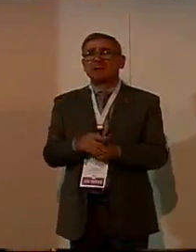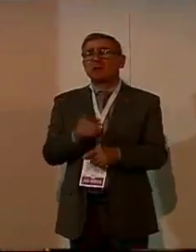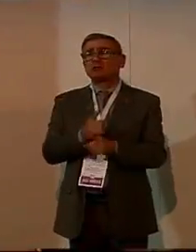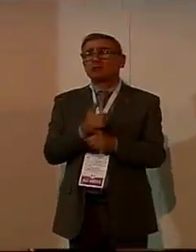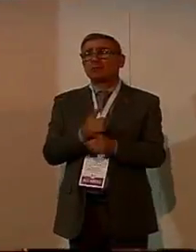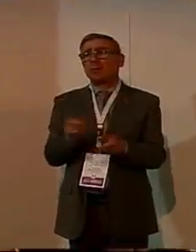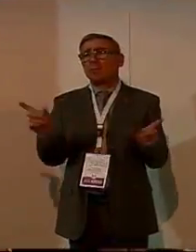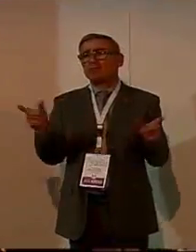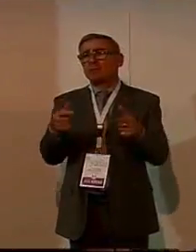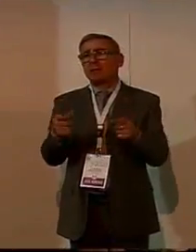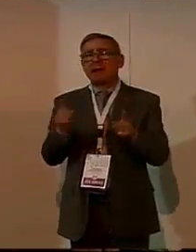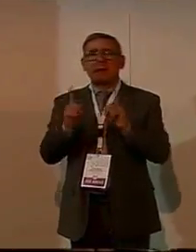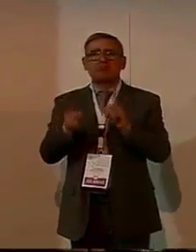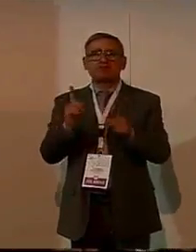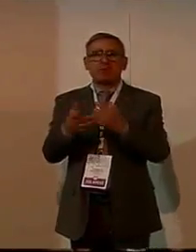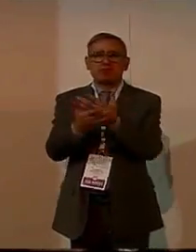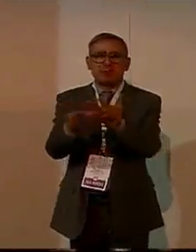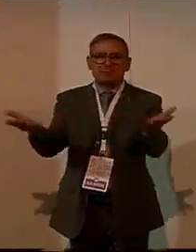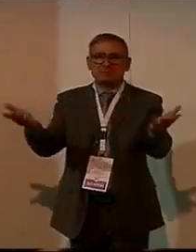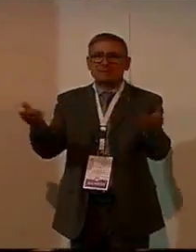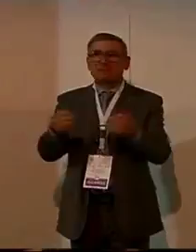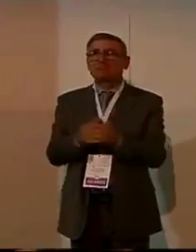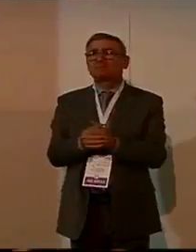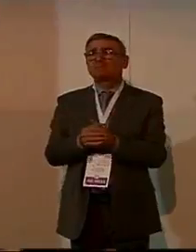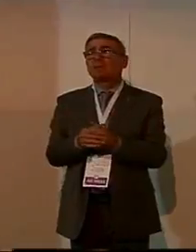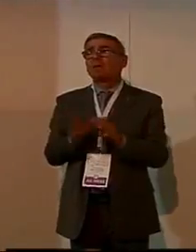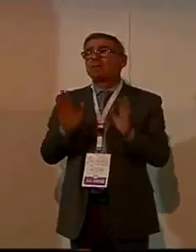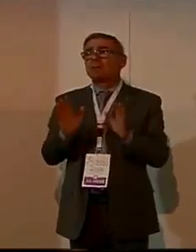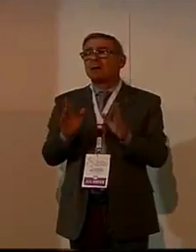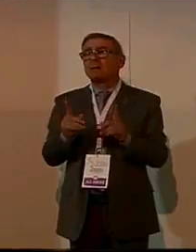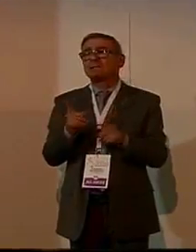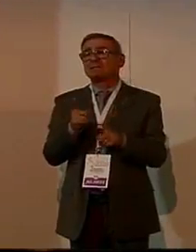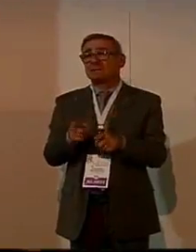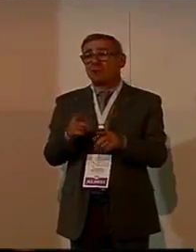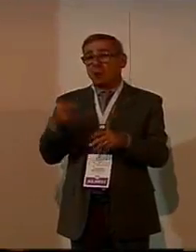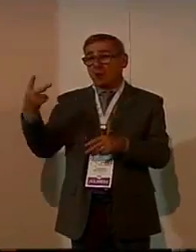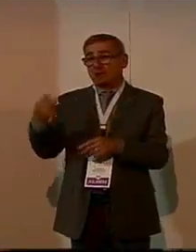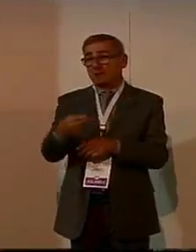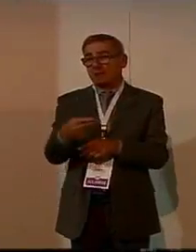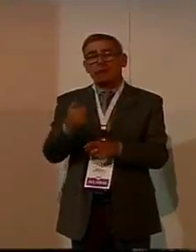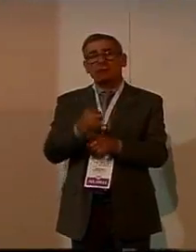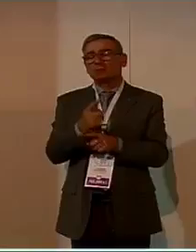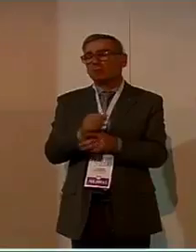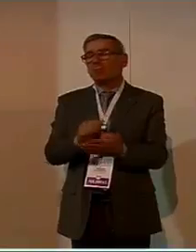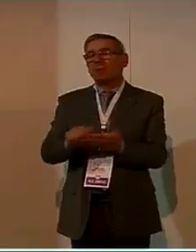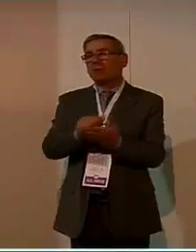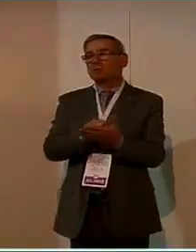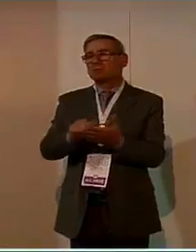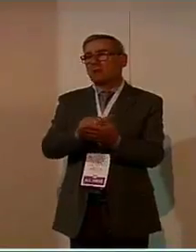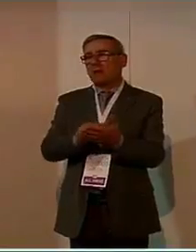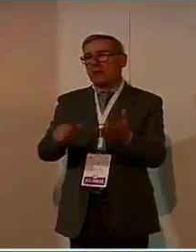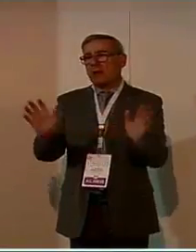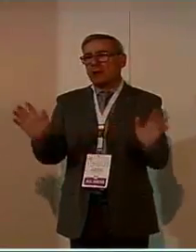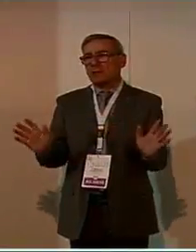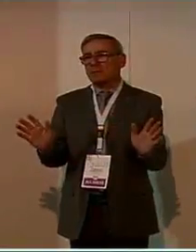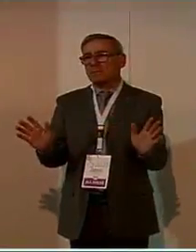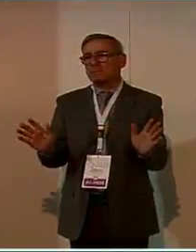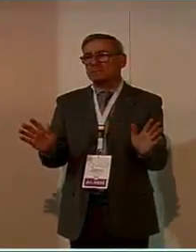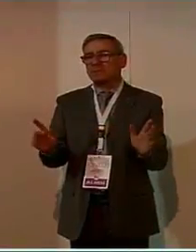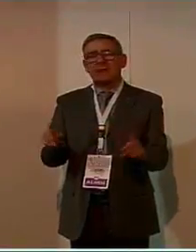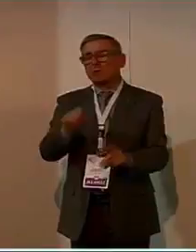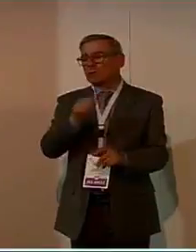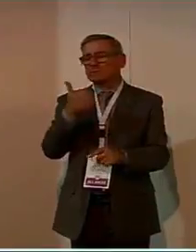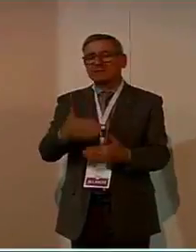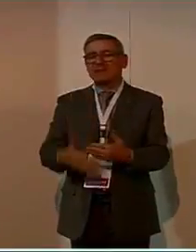proviamoci ma se quello è il traguardo resettiamo il vocabolario se la sfida è l'unità non ha senso alzare un muro